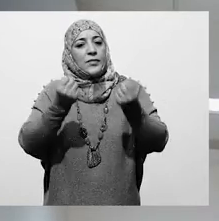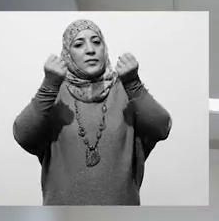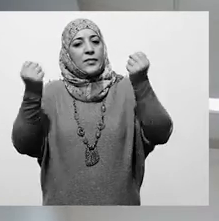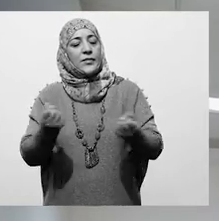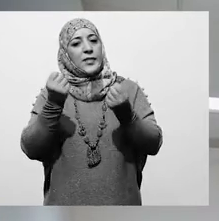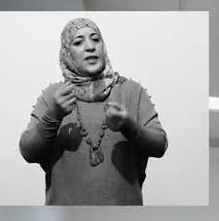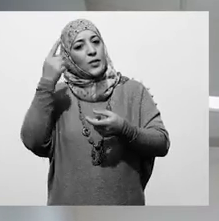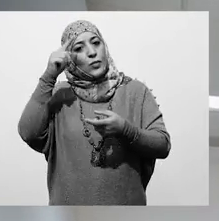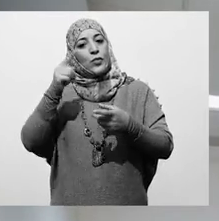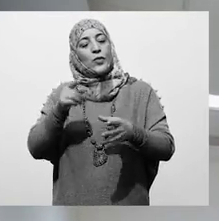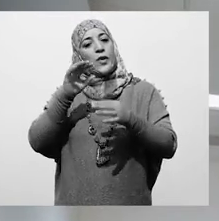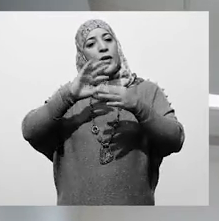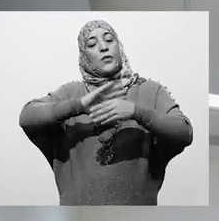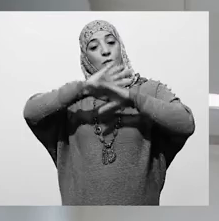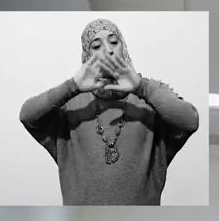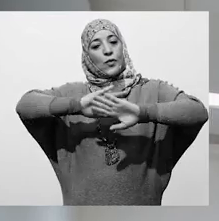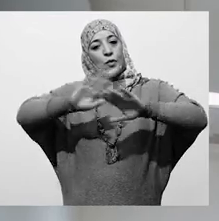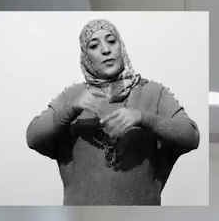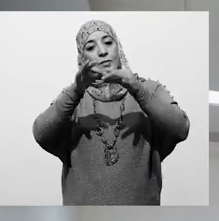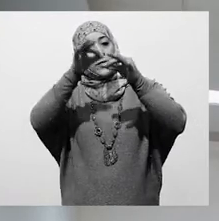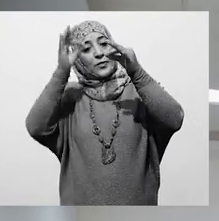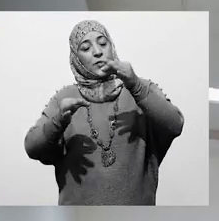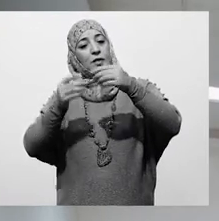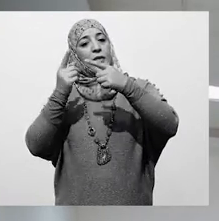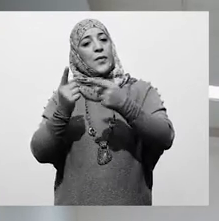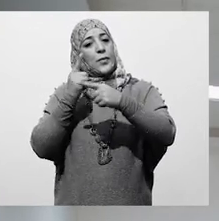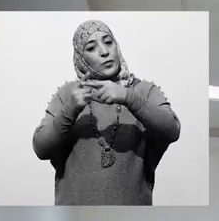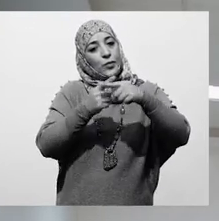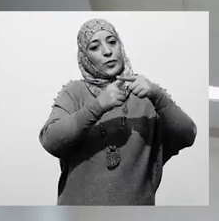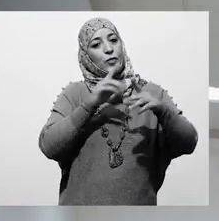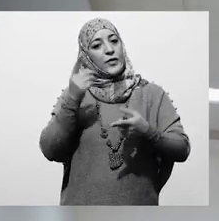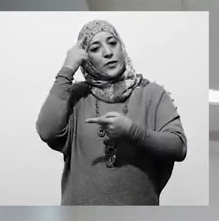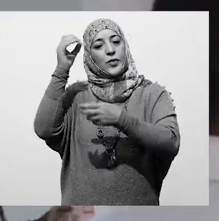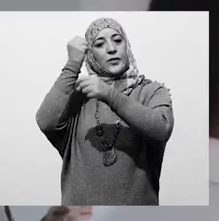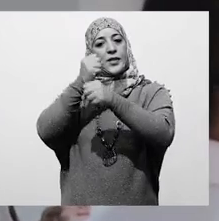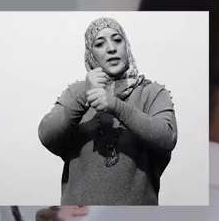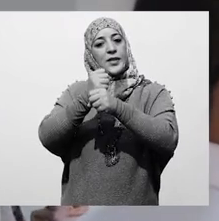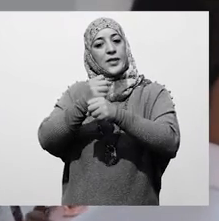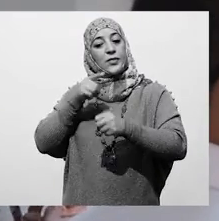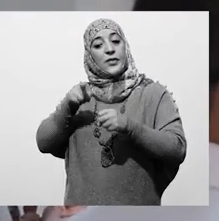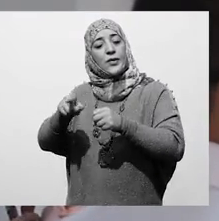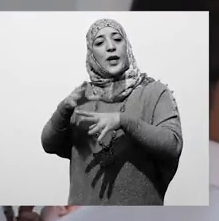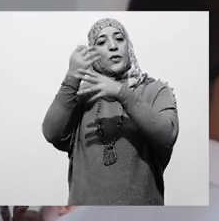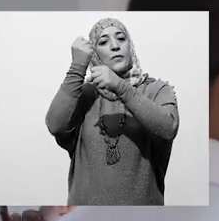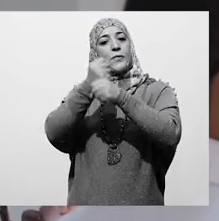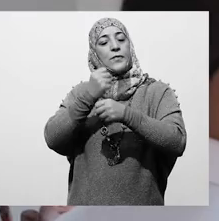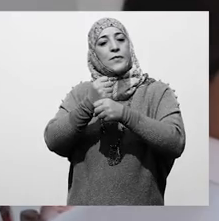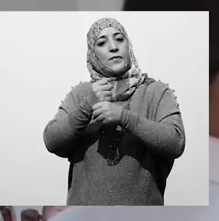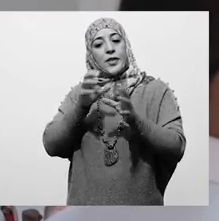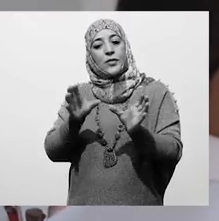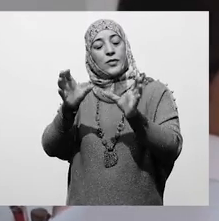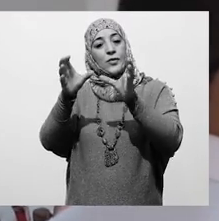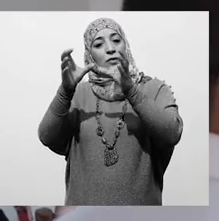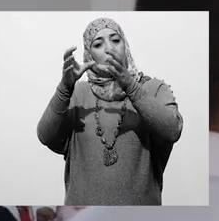pour atteindre le résultat attendu de l'initiative et c'est là où en fait on sent